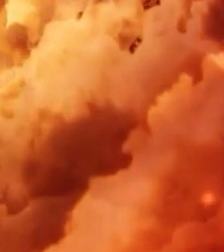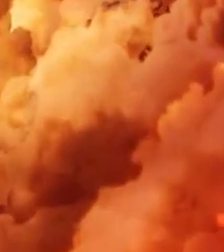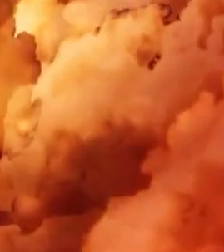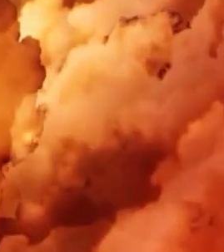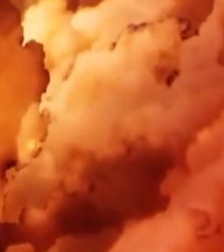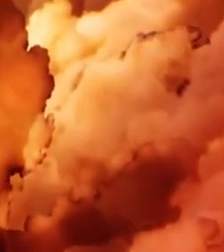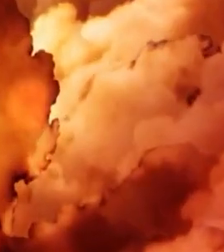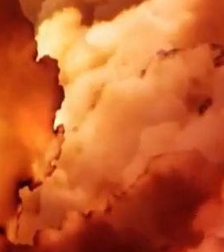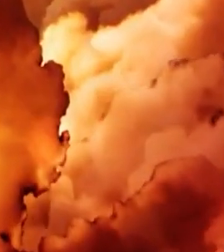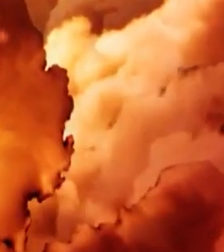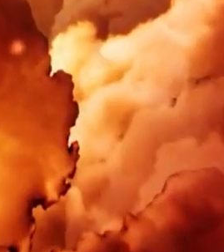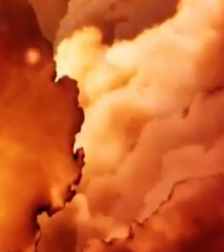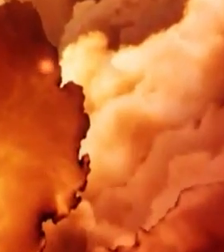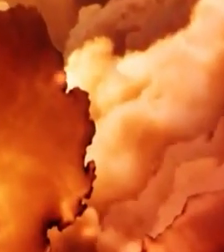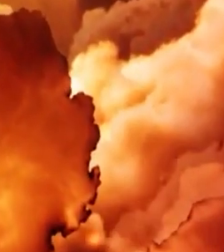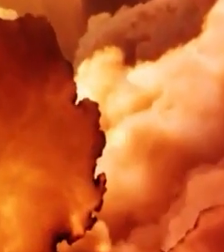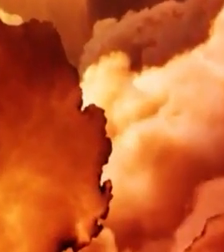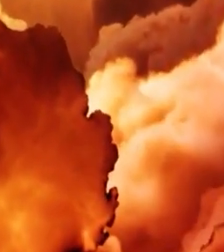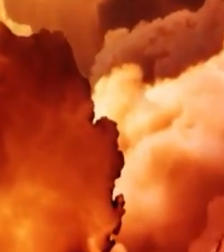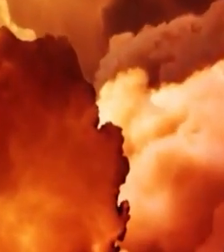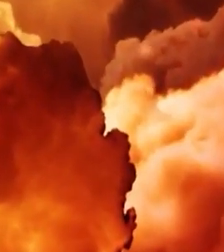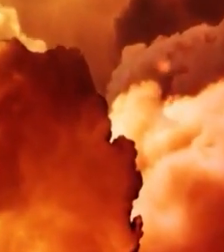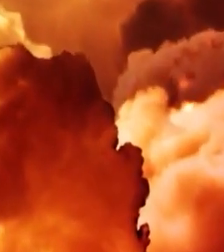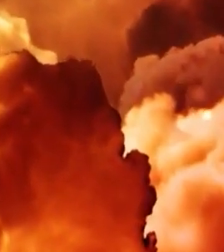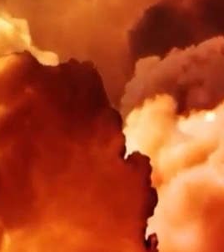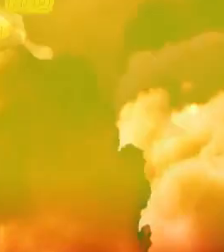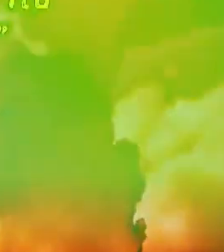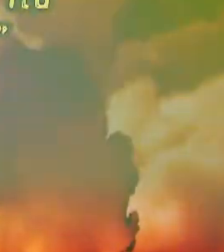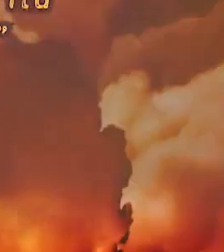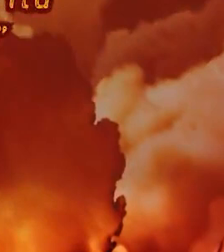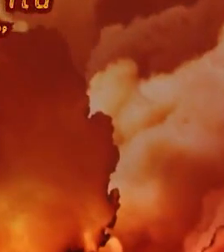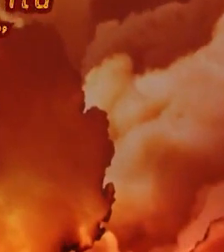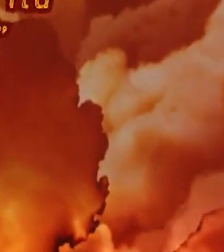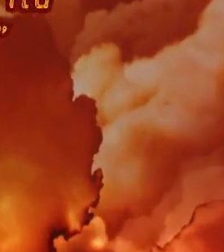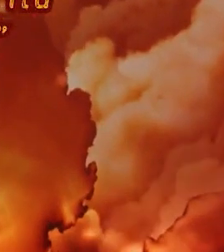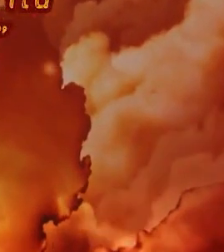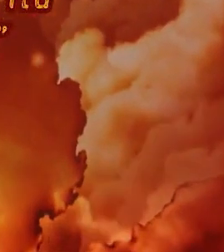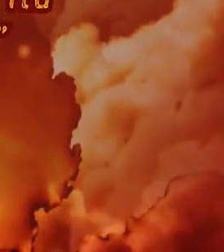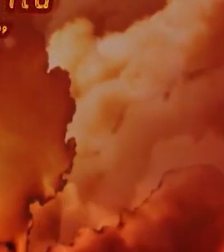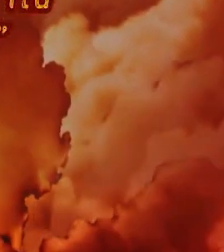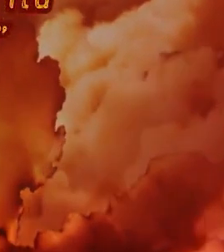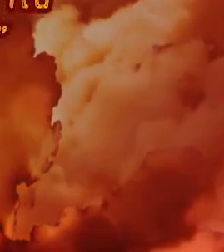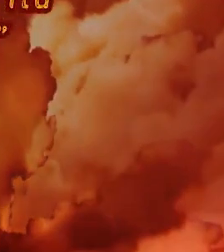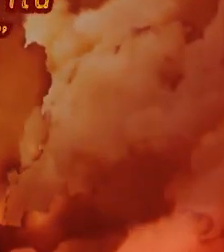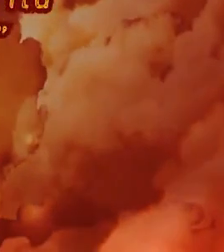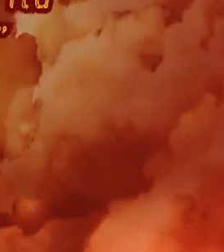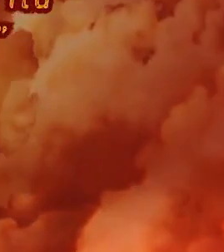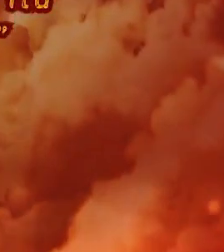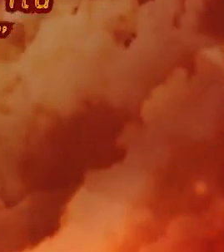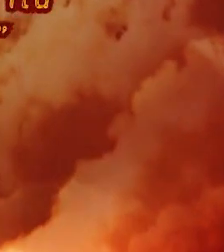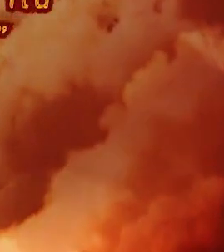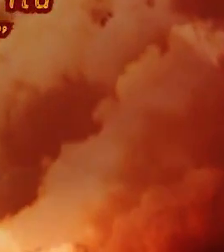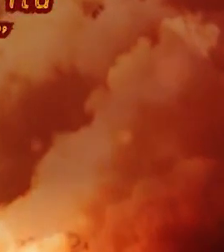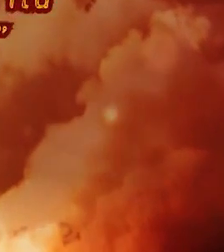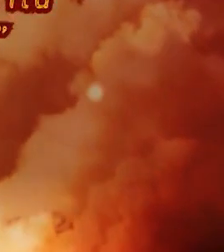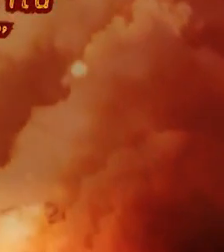Nabi Muhammad sallallahu alaihi wasallam pernah bersabda dengan mafhumnya, ada dua golongan ahli neraka yang